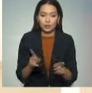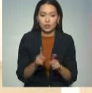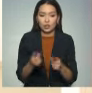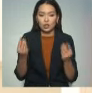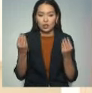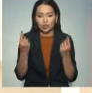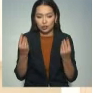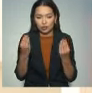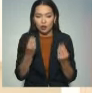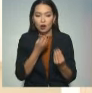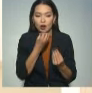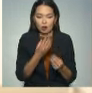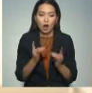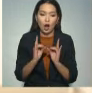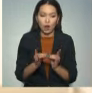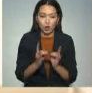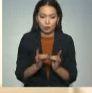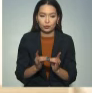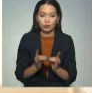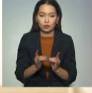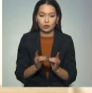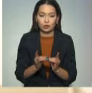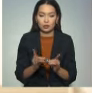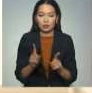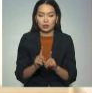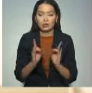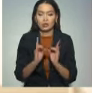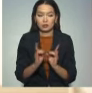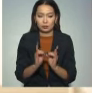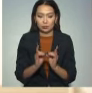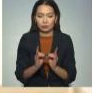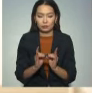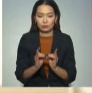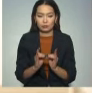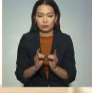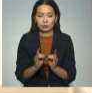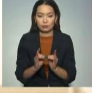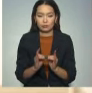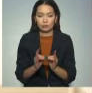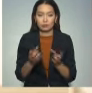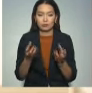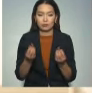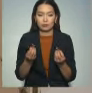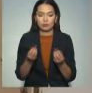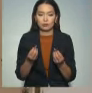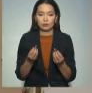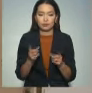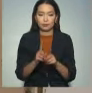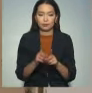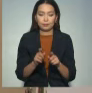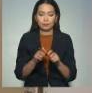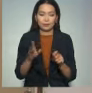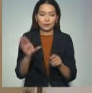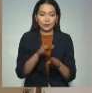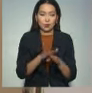шикарно хорошее общежитие. Такие общежития, они создают такие хорошие условия для студентов. Здание